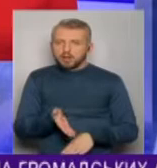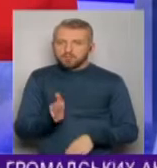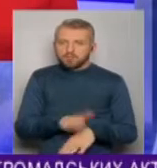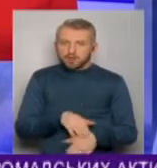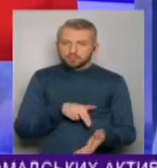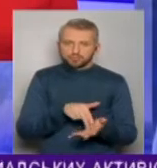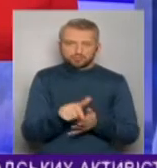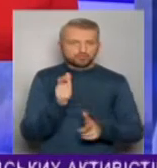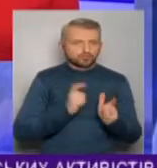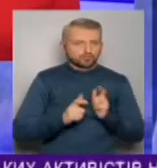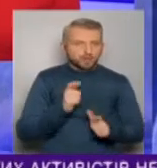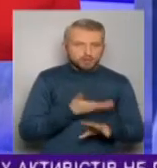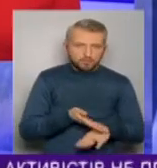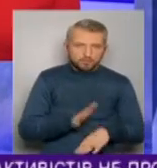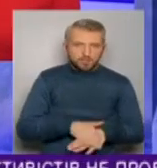студентам.